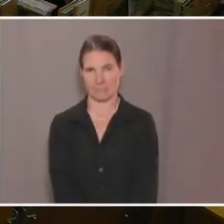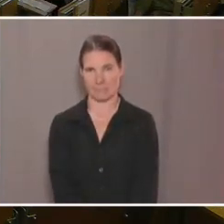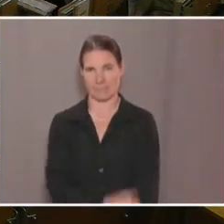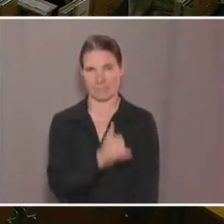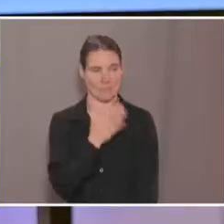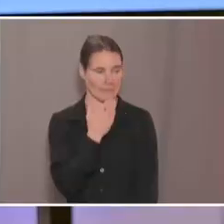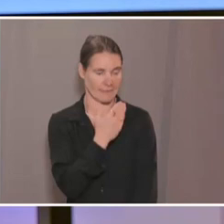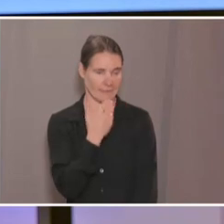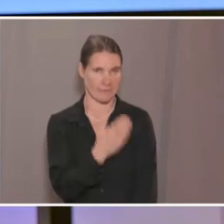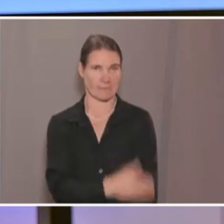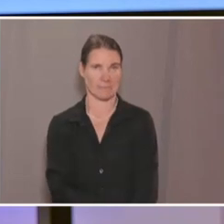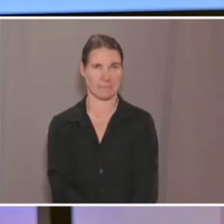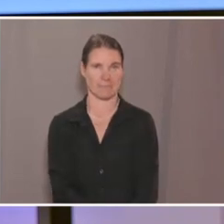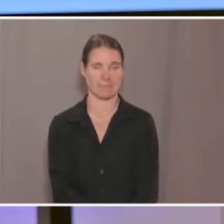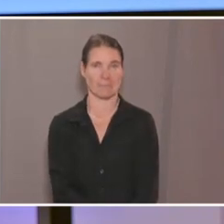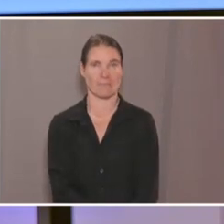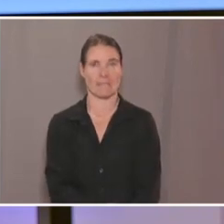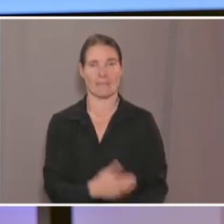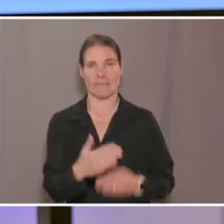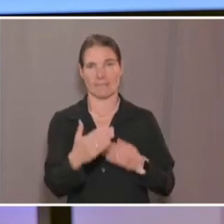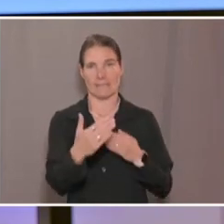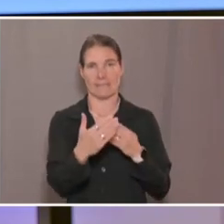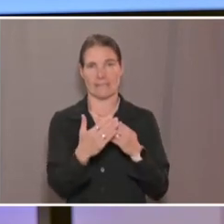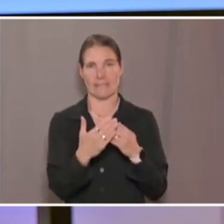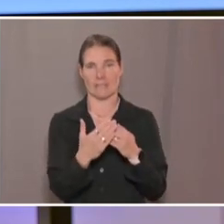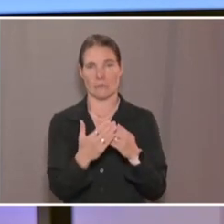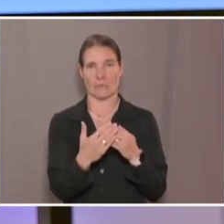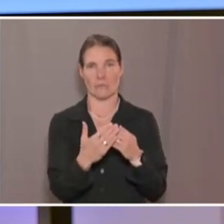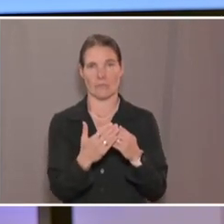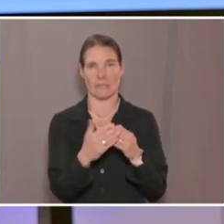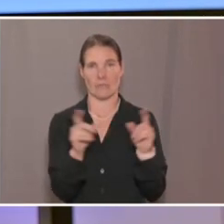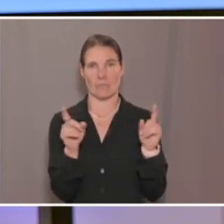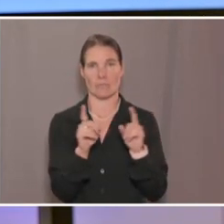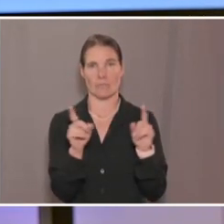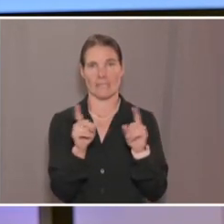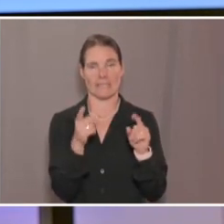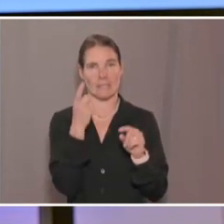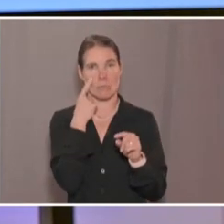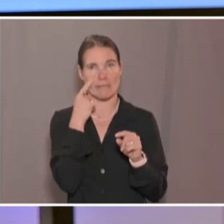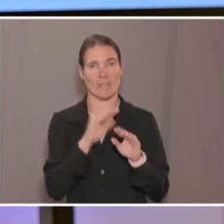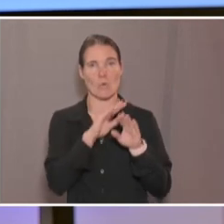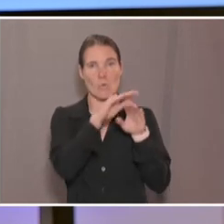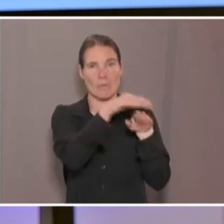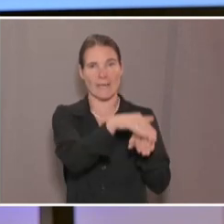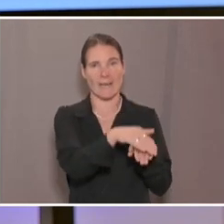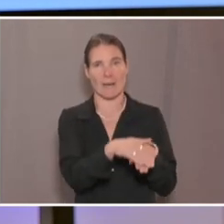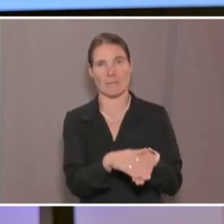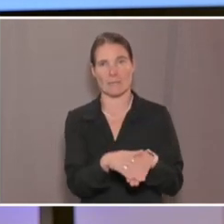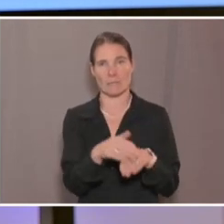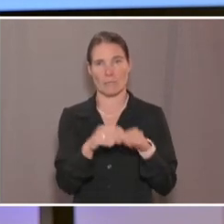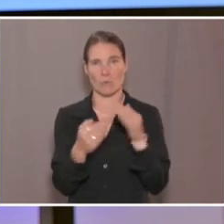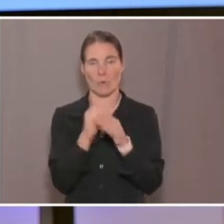Ja, vielen Dank, Silke Torp. Wir nähern uns jetzt, Sie haben es gerade schon angedeutet, dem feierlichen Moment der Übergabe des Neubaus